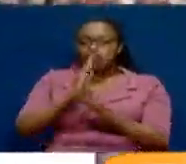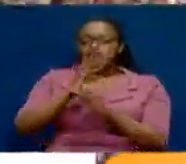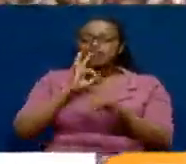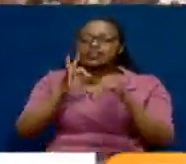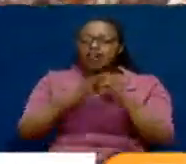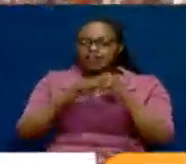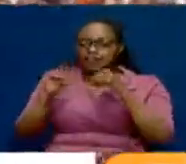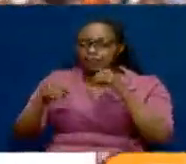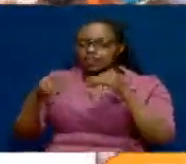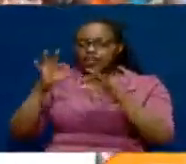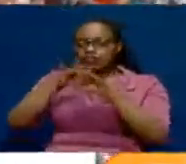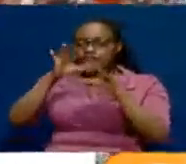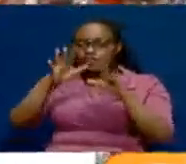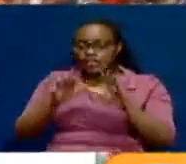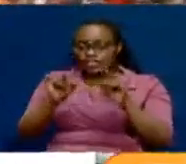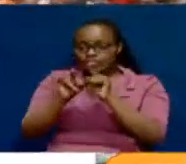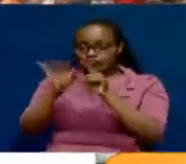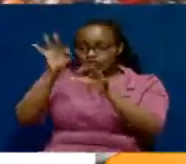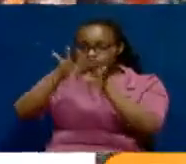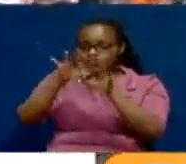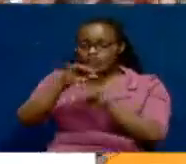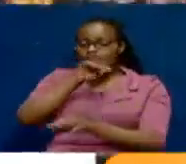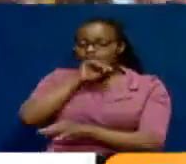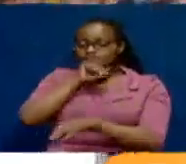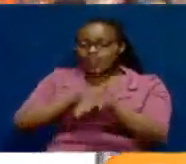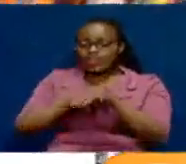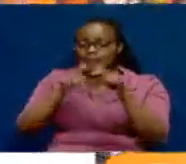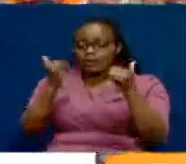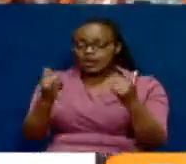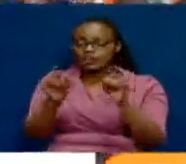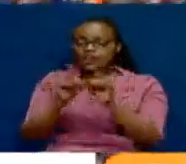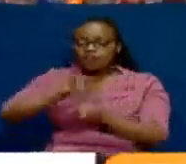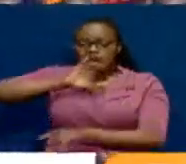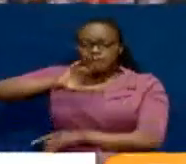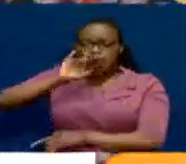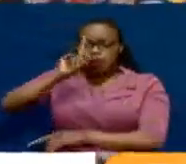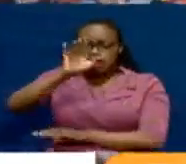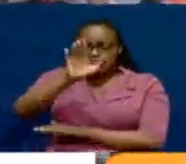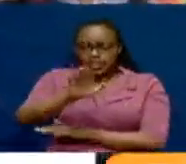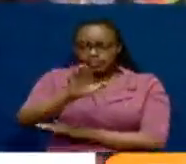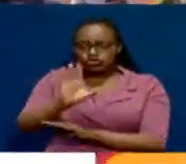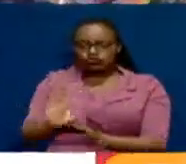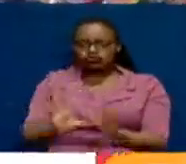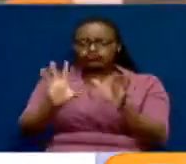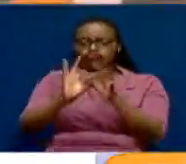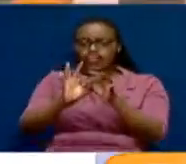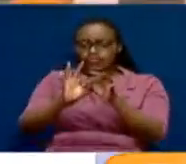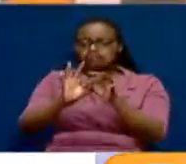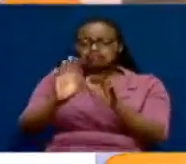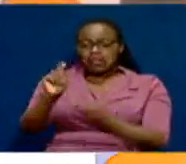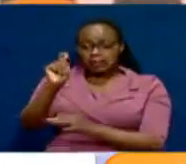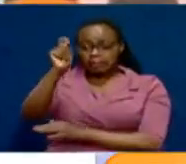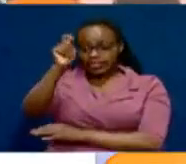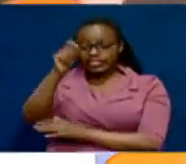katika kaunti ya Kakamega kumpigia kura kwa wingi mara hii ambapo amebakisha hatua moja kuingia ikuluni.